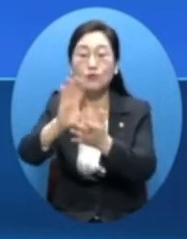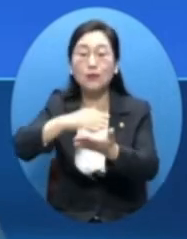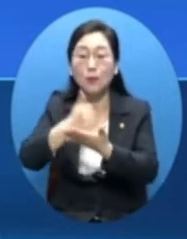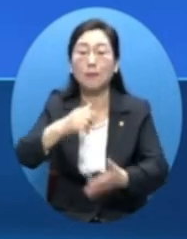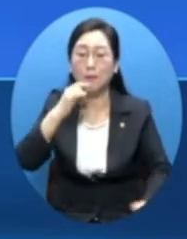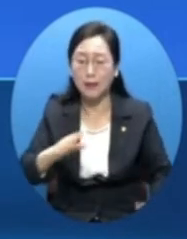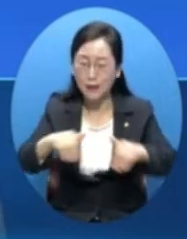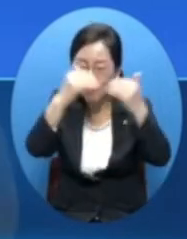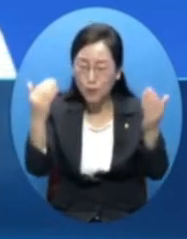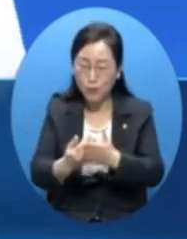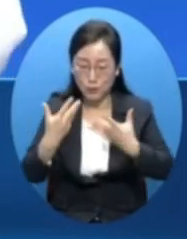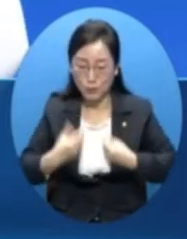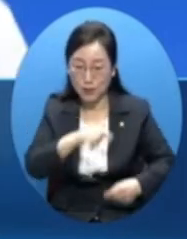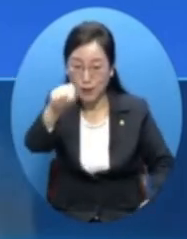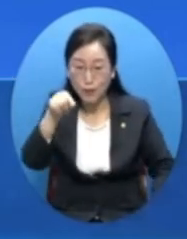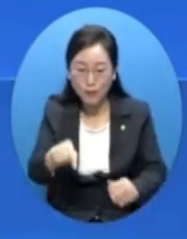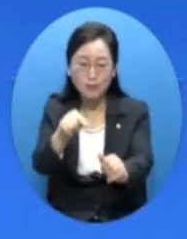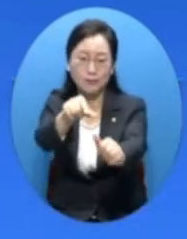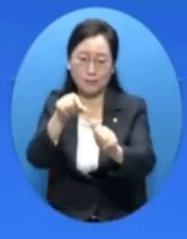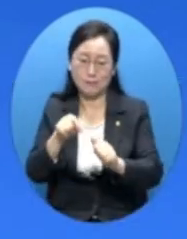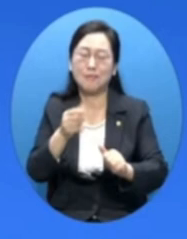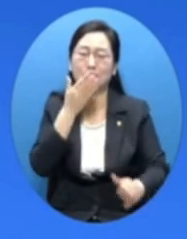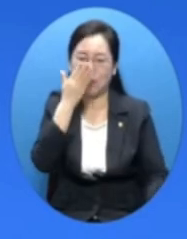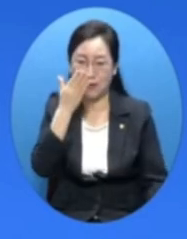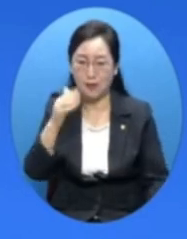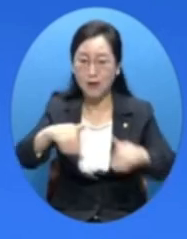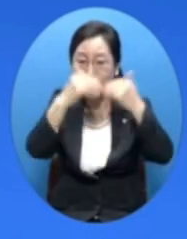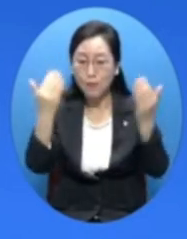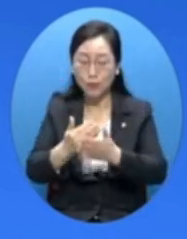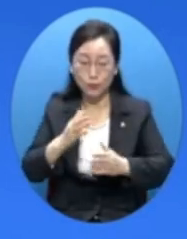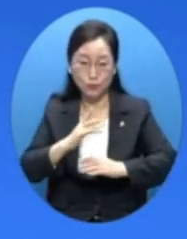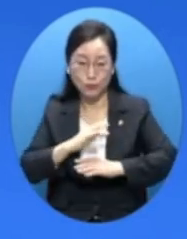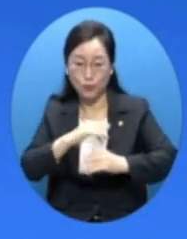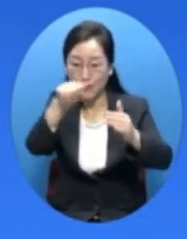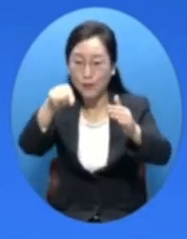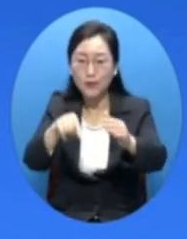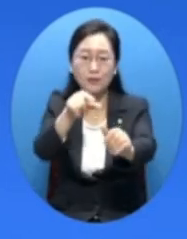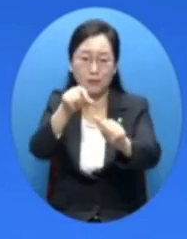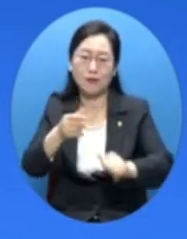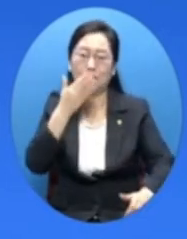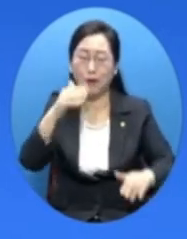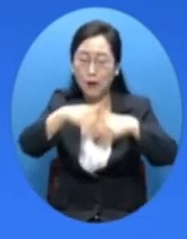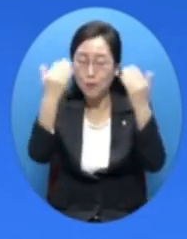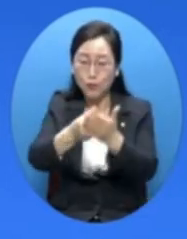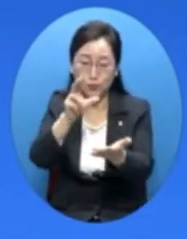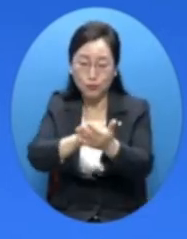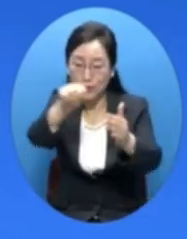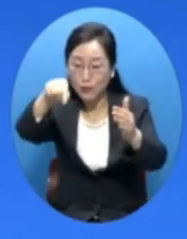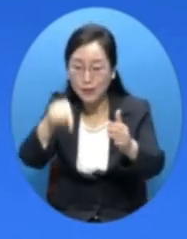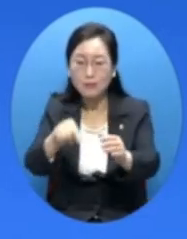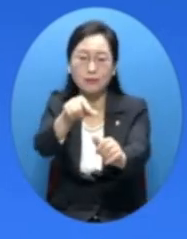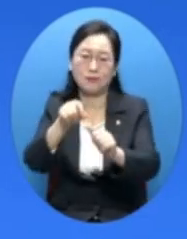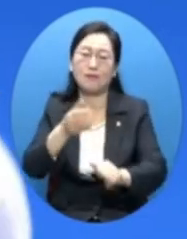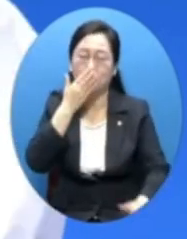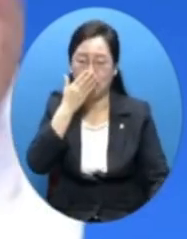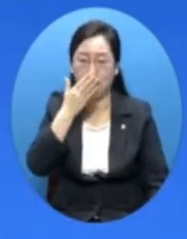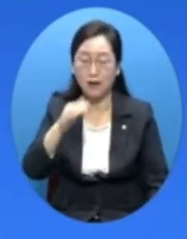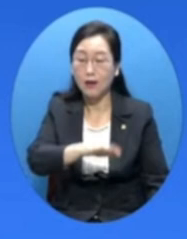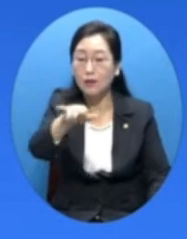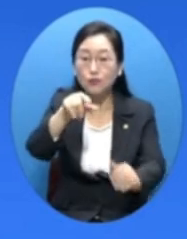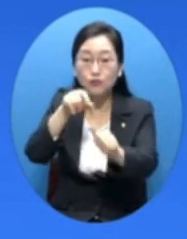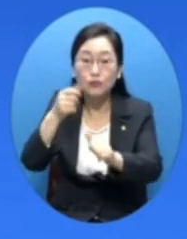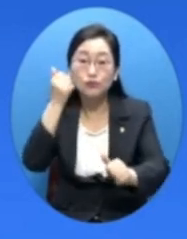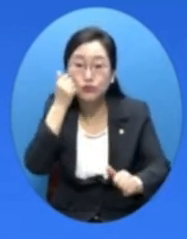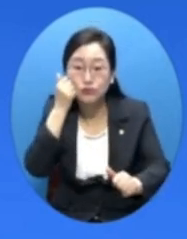우리를 모든 절망에서 건져낼 수 있습니다. 모든 두려움에서 건져낼 수 있습니다. 모든 문제 가운데 건져낼 수가 있습니다. 우리를 구원하실